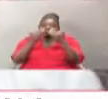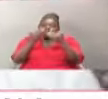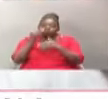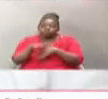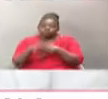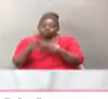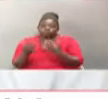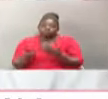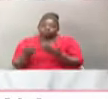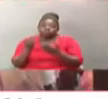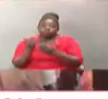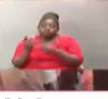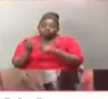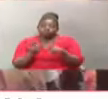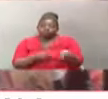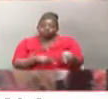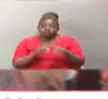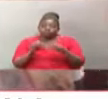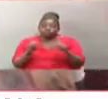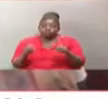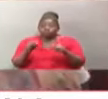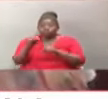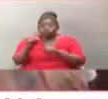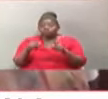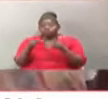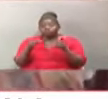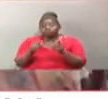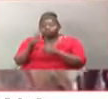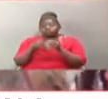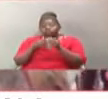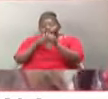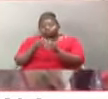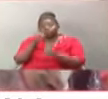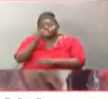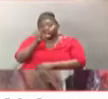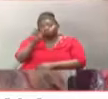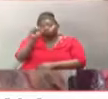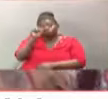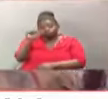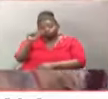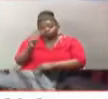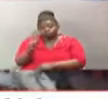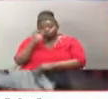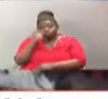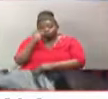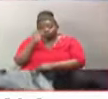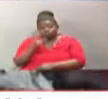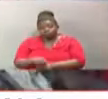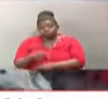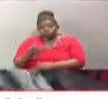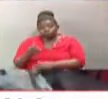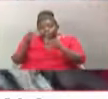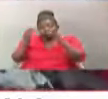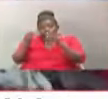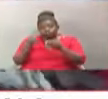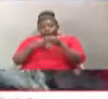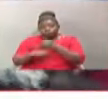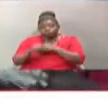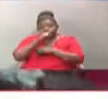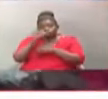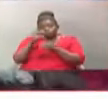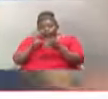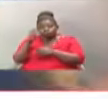ddala olw'obutatulekerera. Abaddukanya ekifo kino nga bakulembeddwamu Kyazze Christopher ne Kayisa John bagamba basazeewo okutunda ennyama ku bbeeyi